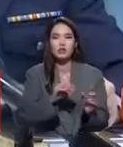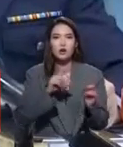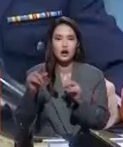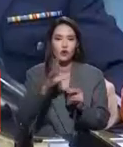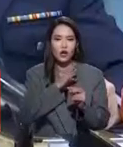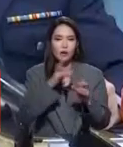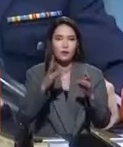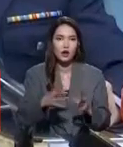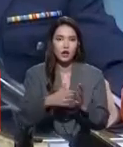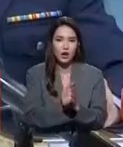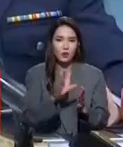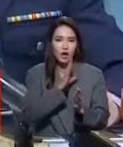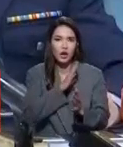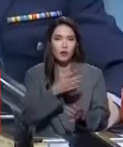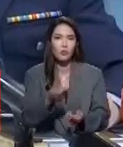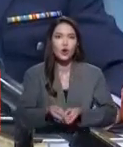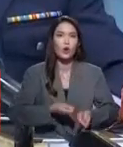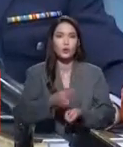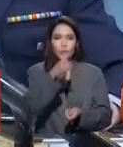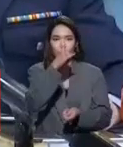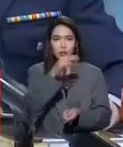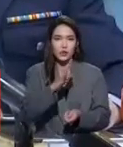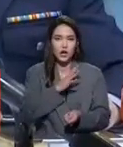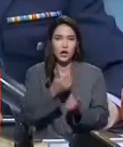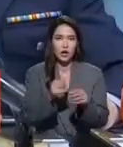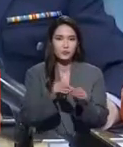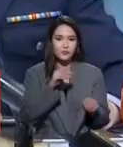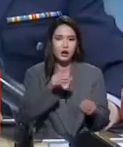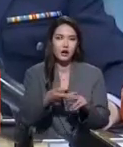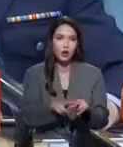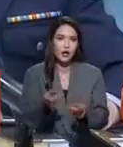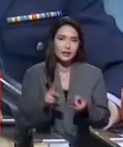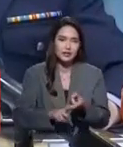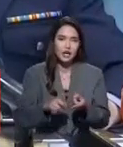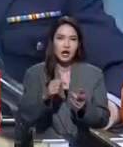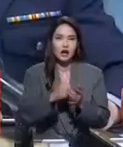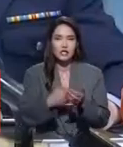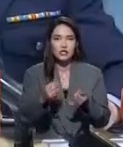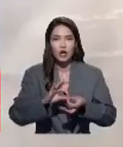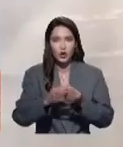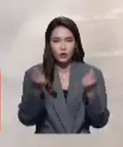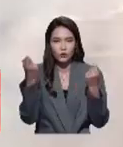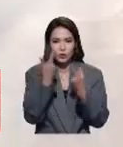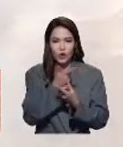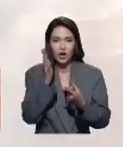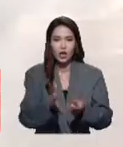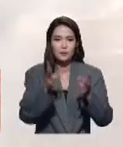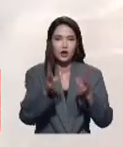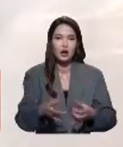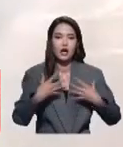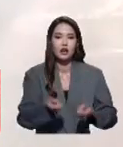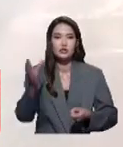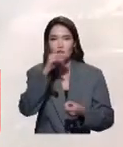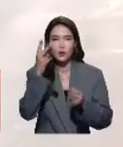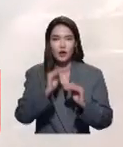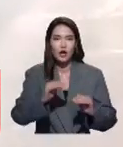етпеген. Бірақ рұқсат етпеген, ол екінші көлікпен жаңағы ағасының көлігімен жолға шыққан. Апаттан аман қалған 3 бала